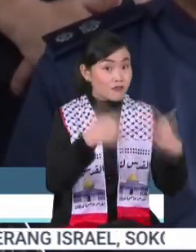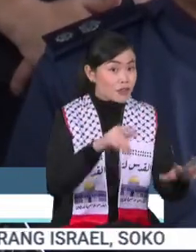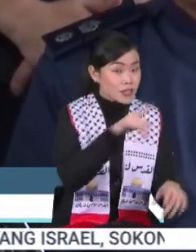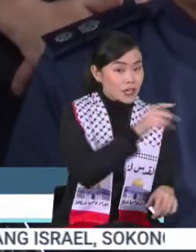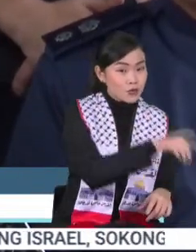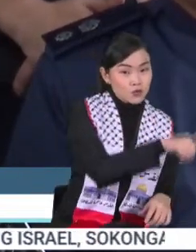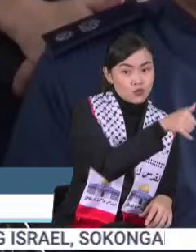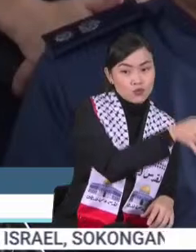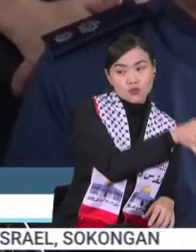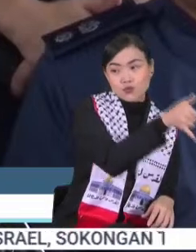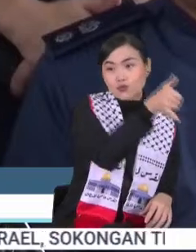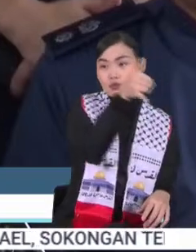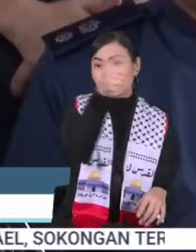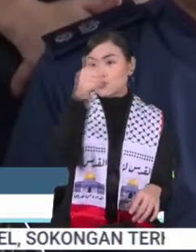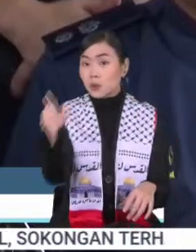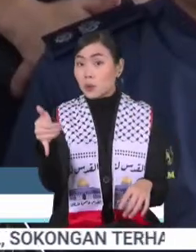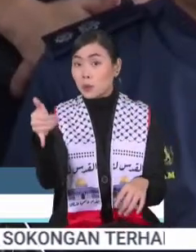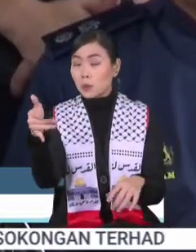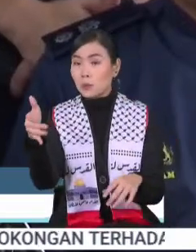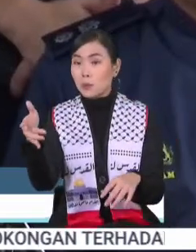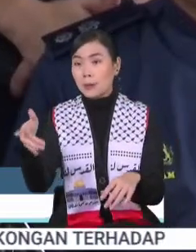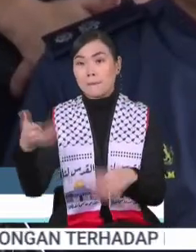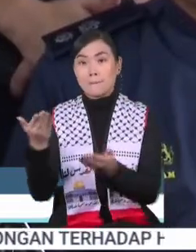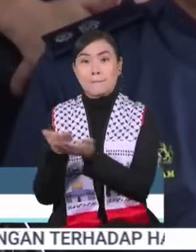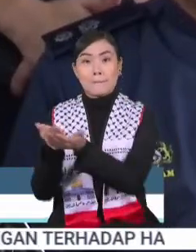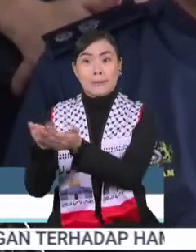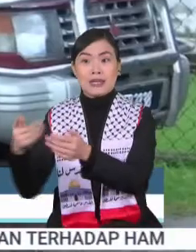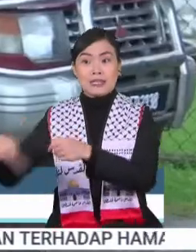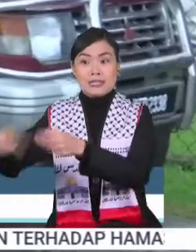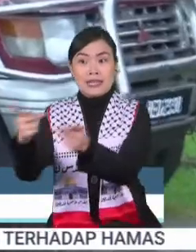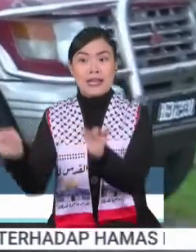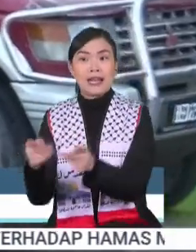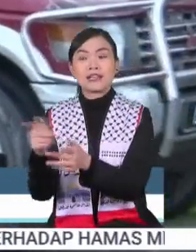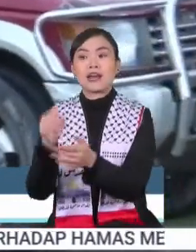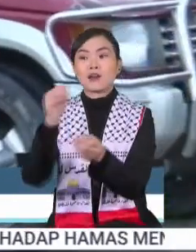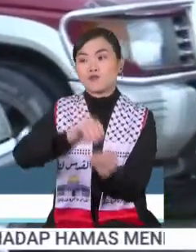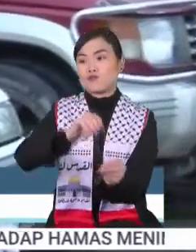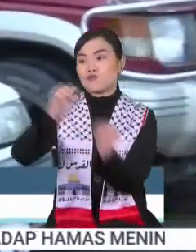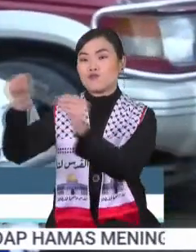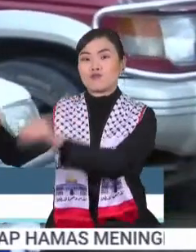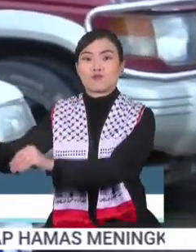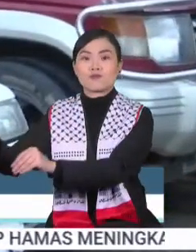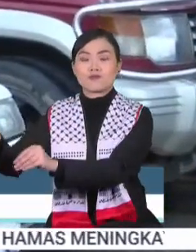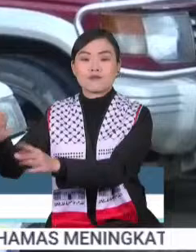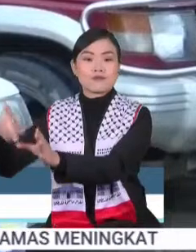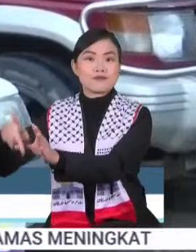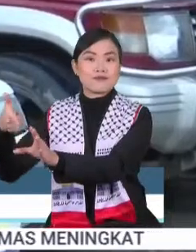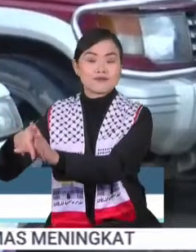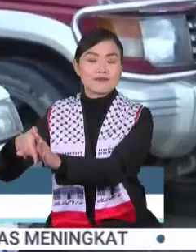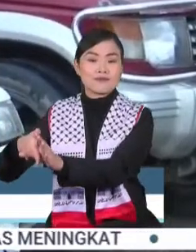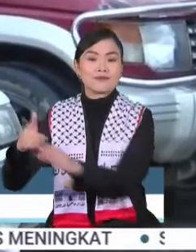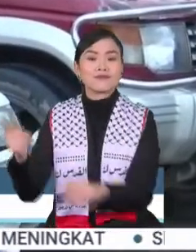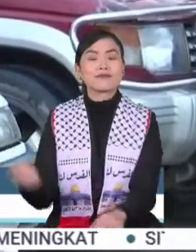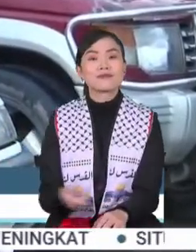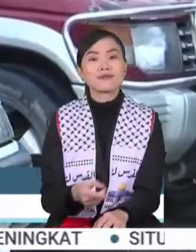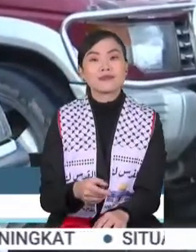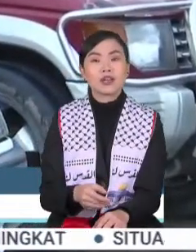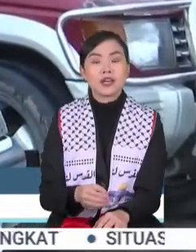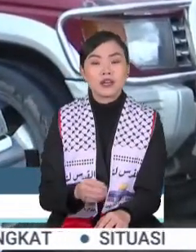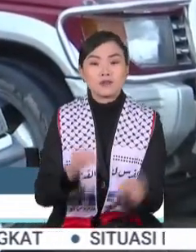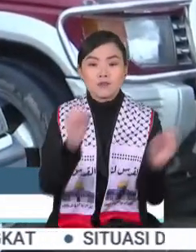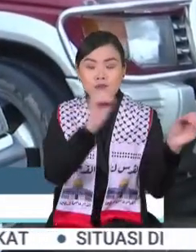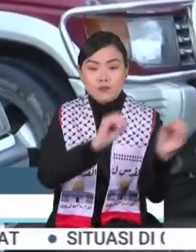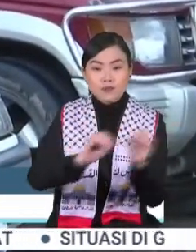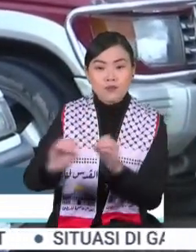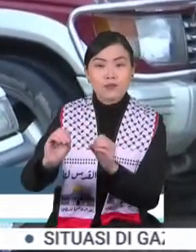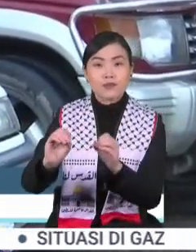ke pengalah haram dan dia mengosongkan tangki di pengal haram sementara itu dalam Ops bersepadu danjalankan bersama